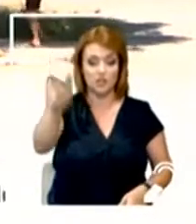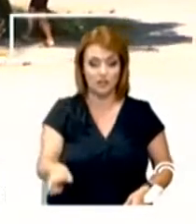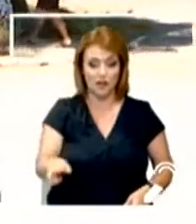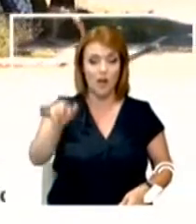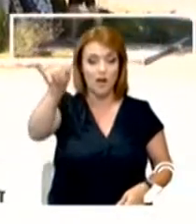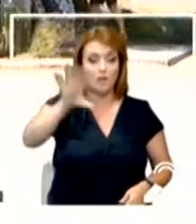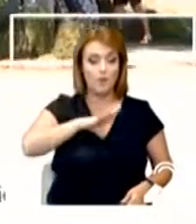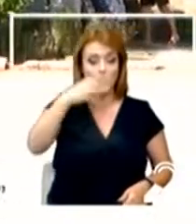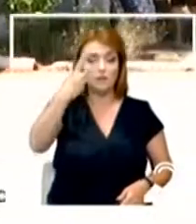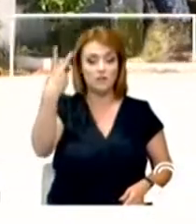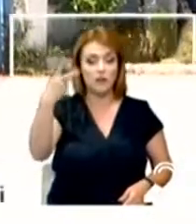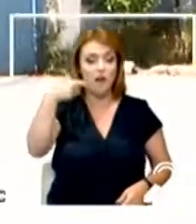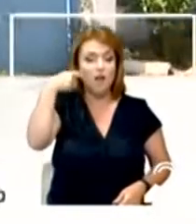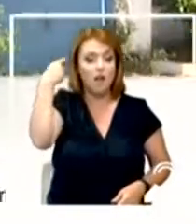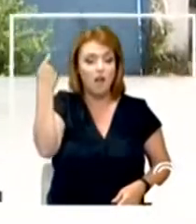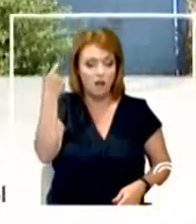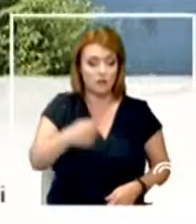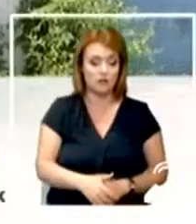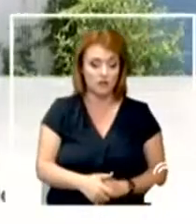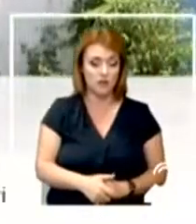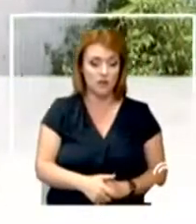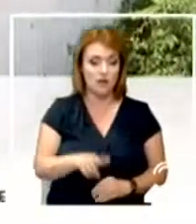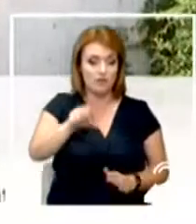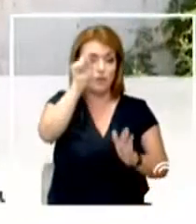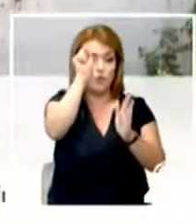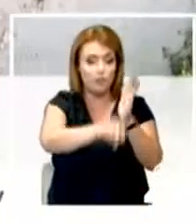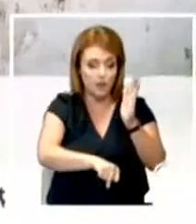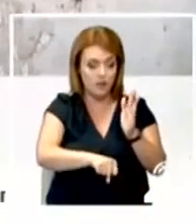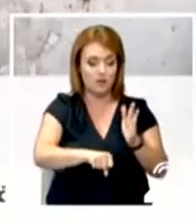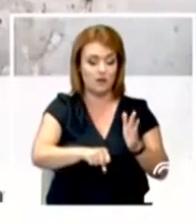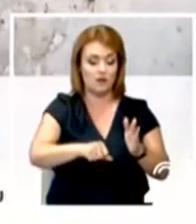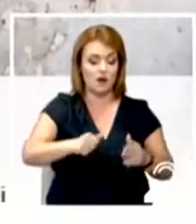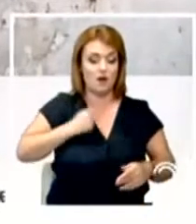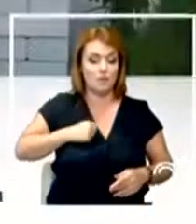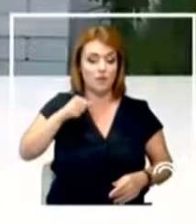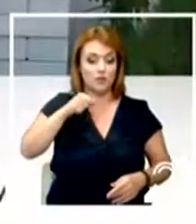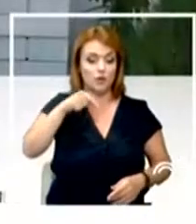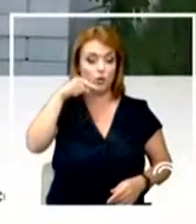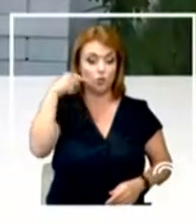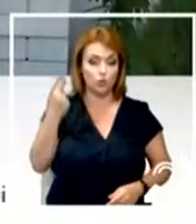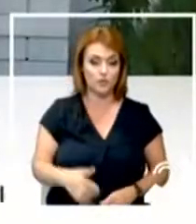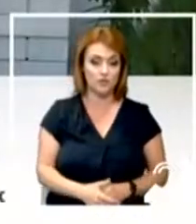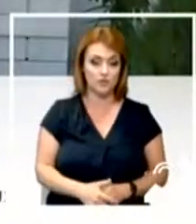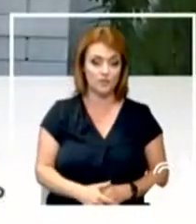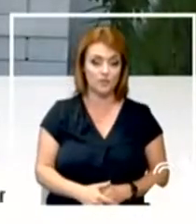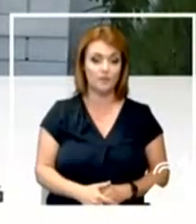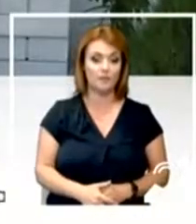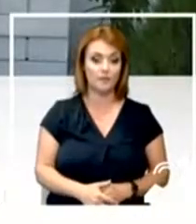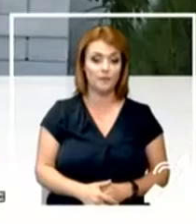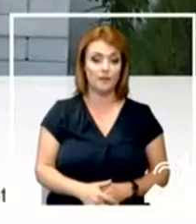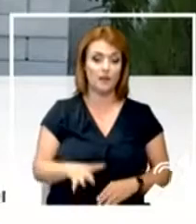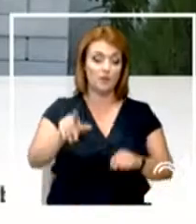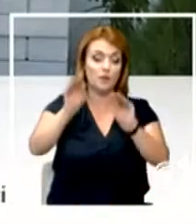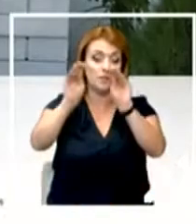33 de ani când viața sa a fost secerată de arma inamicului. În fața gardului de piatră ciuruit de gloanțe și timp, o